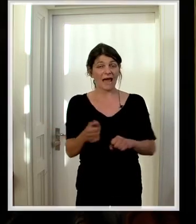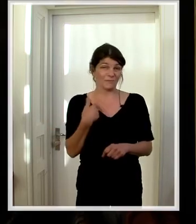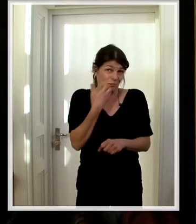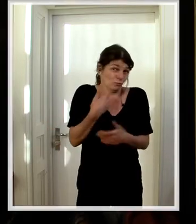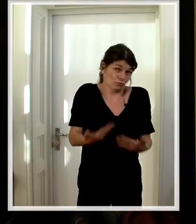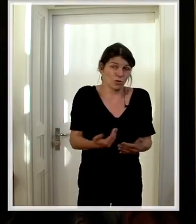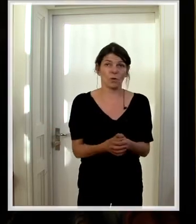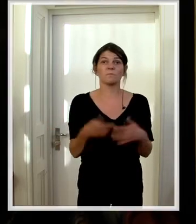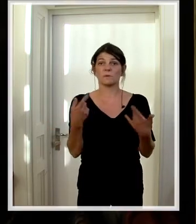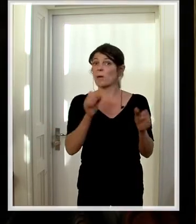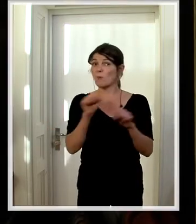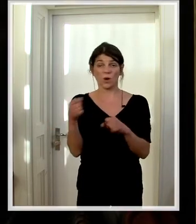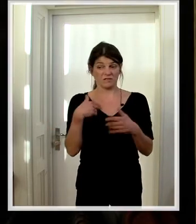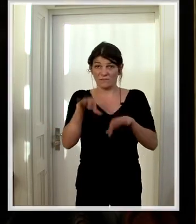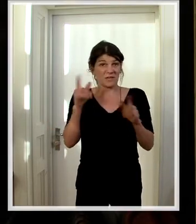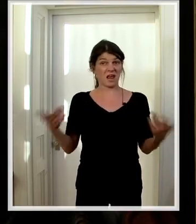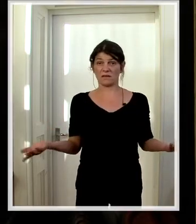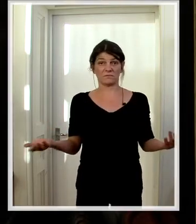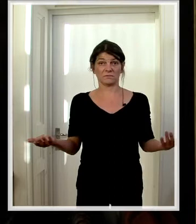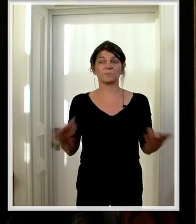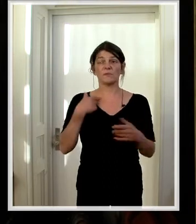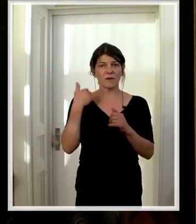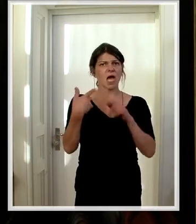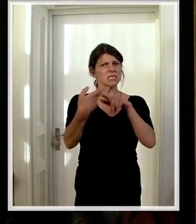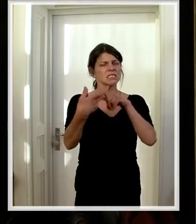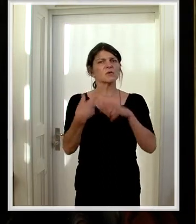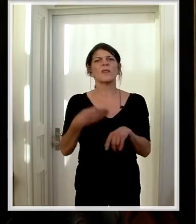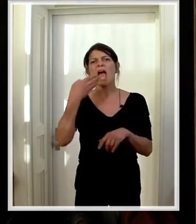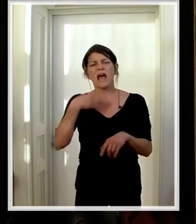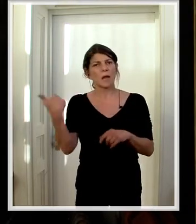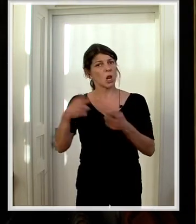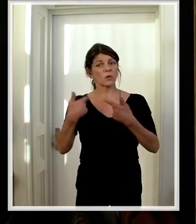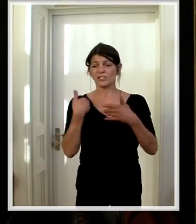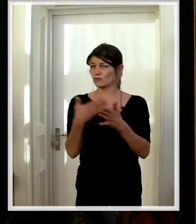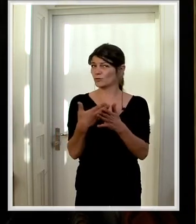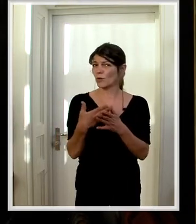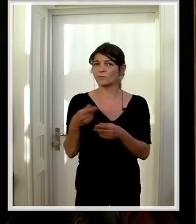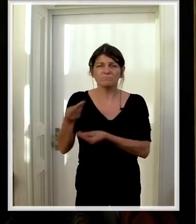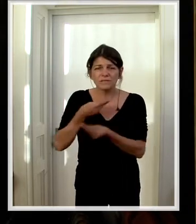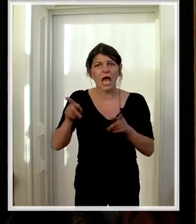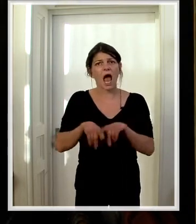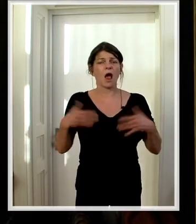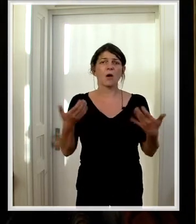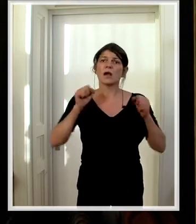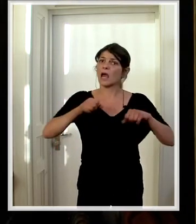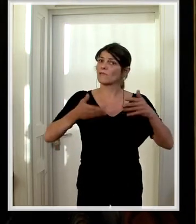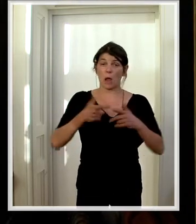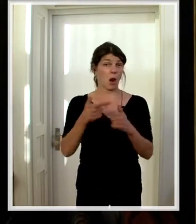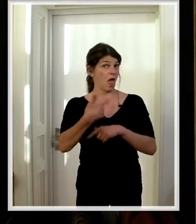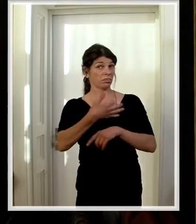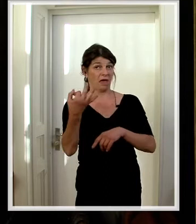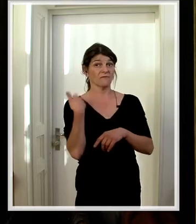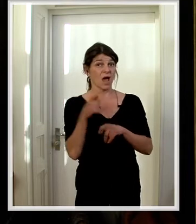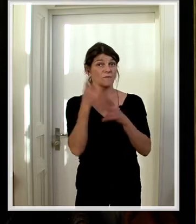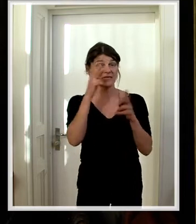Eine Möglichkeit sehen wir nicht. Wir haben in Diskussionen, der Herbert und ich auch schon darüber geredet, dass man ja allenfalls könnte, oder auch im Landtag ist das ein Thema